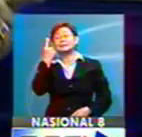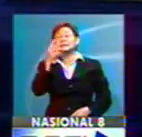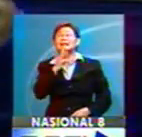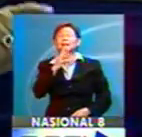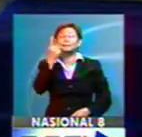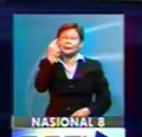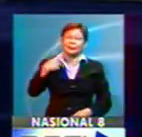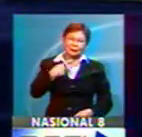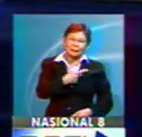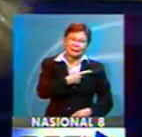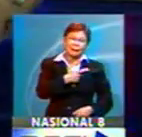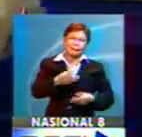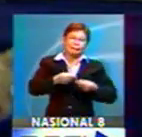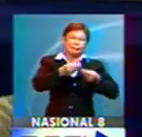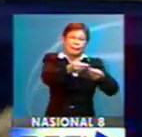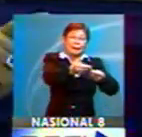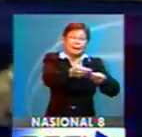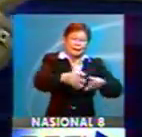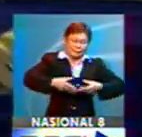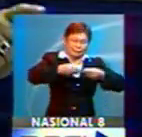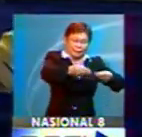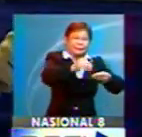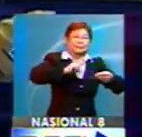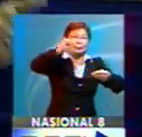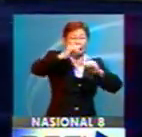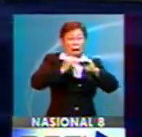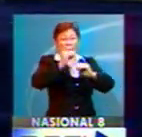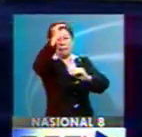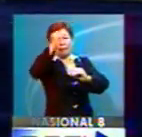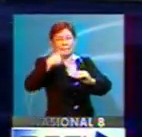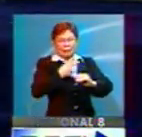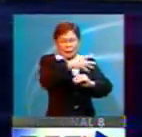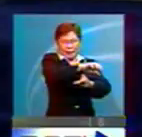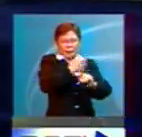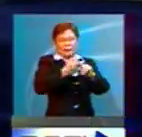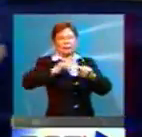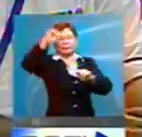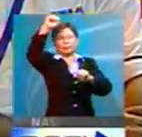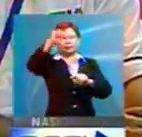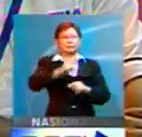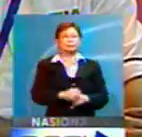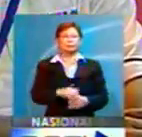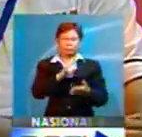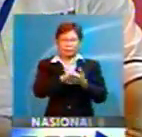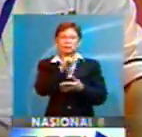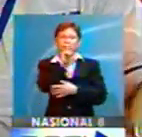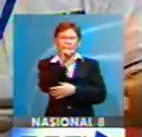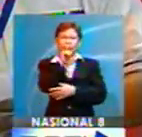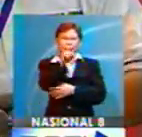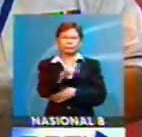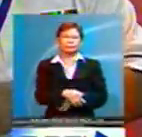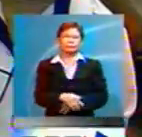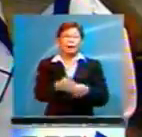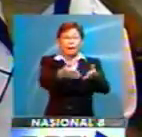kita beri pada Sabah lebih daripada apa yang kita ambil daripada Sabah. That is a fact.